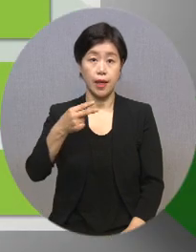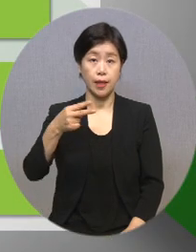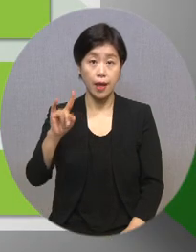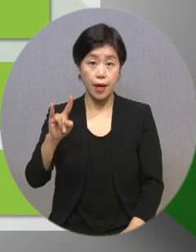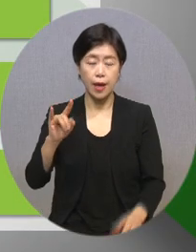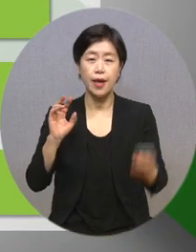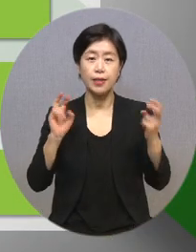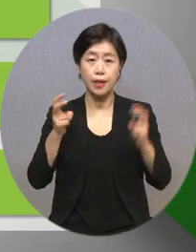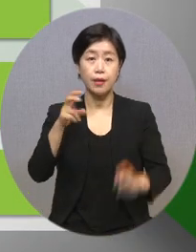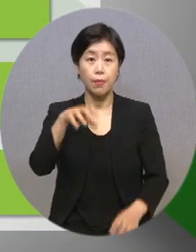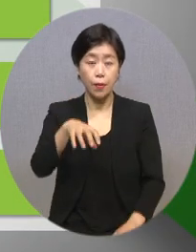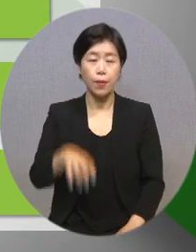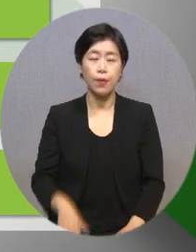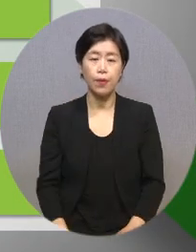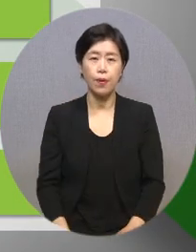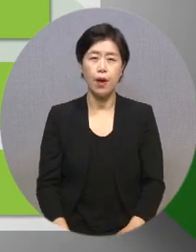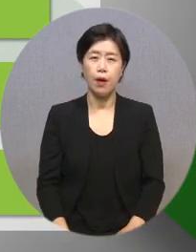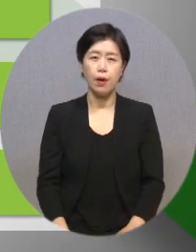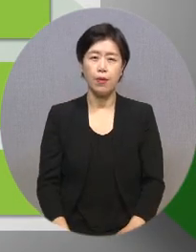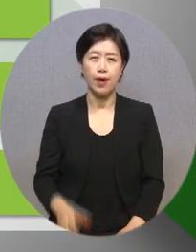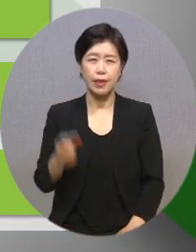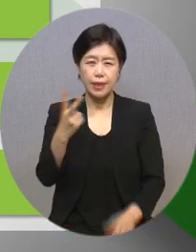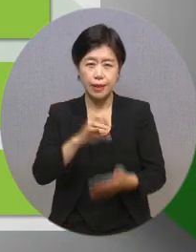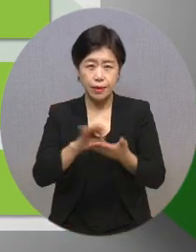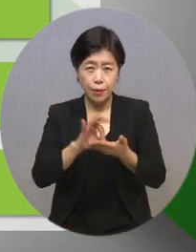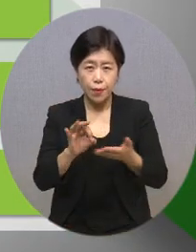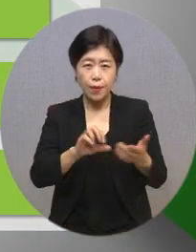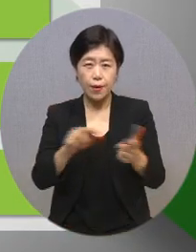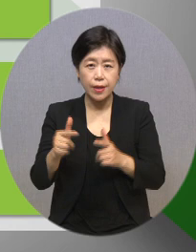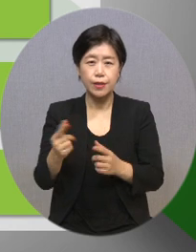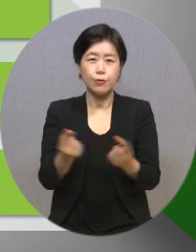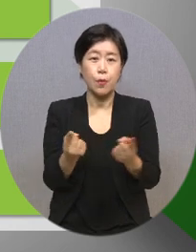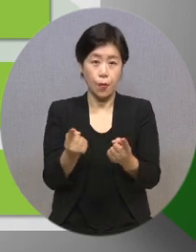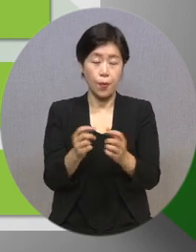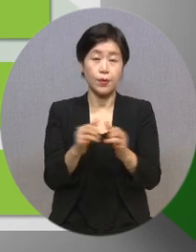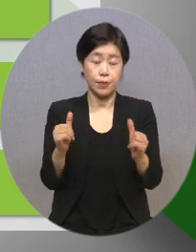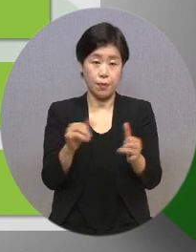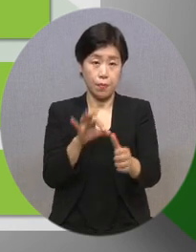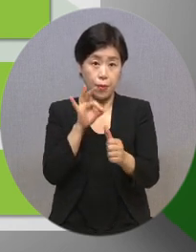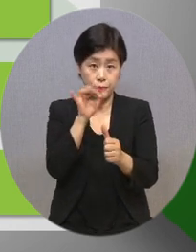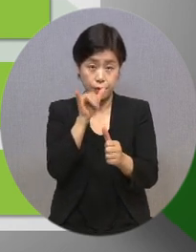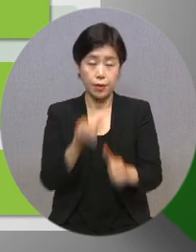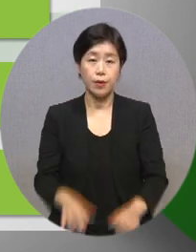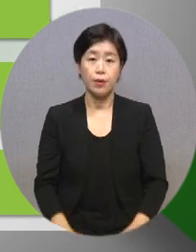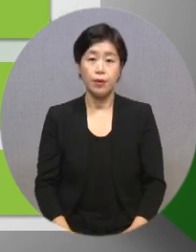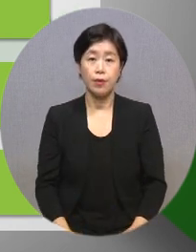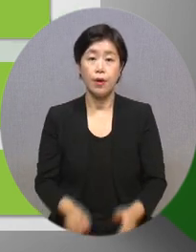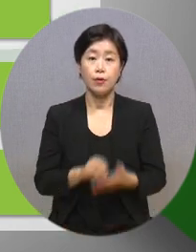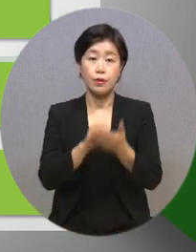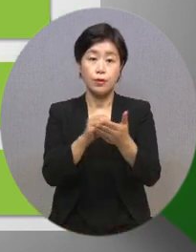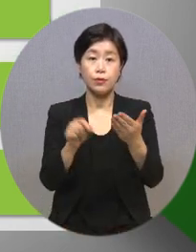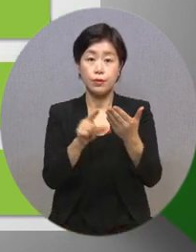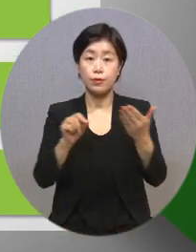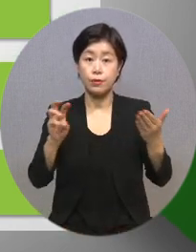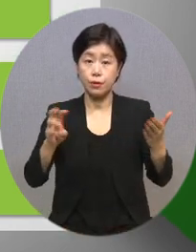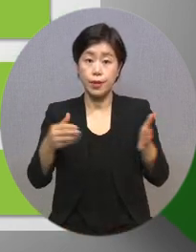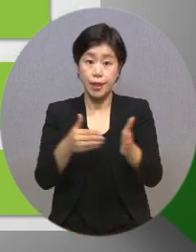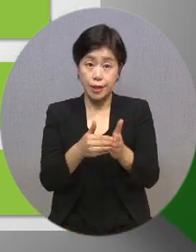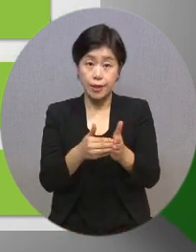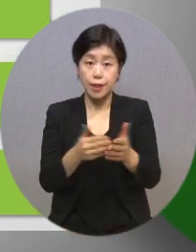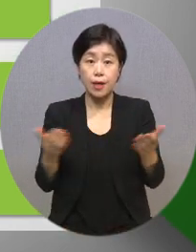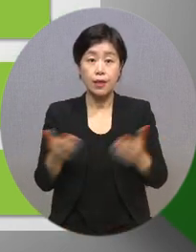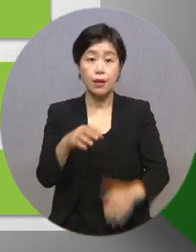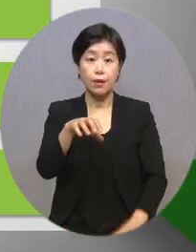대대산업에서 재활용 처리장치 조작원을 모집합니다. 접수 마감일은 9월 30일까지며 근무지는